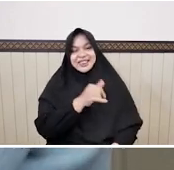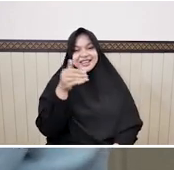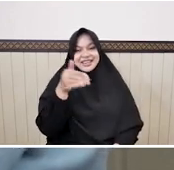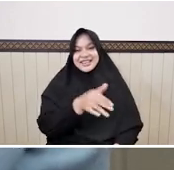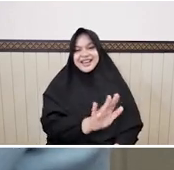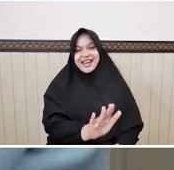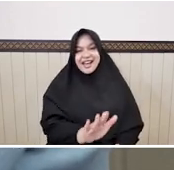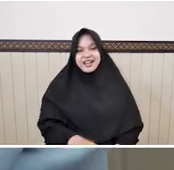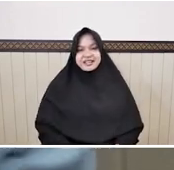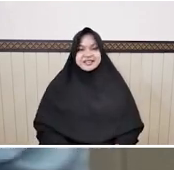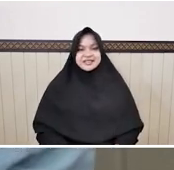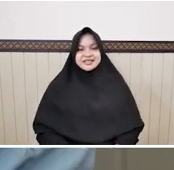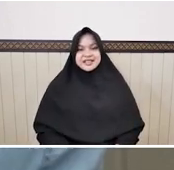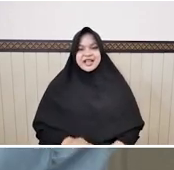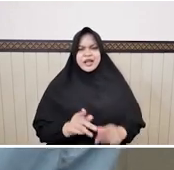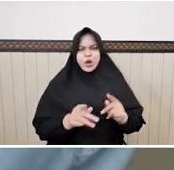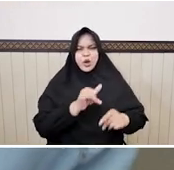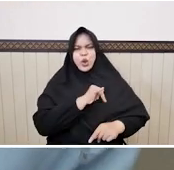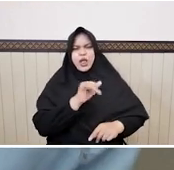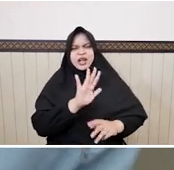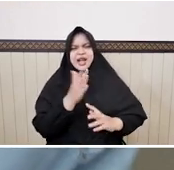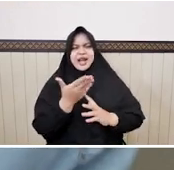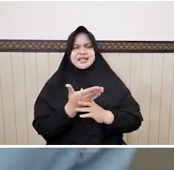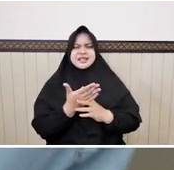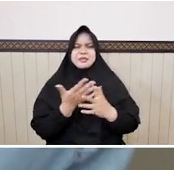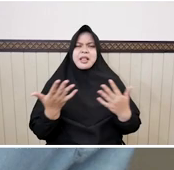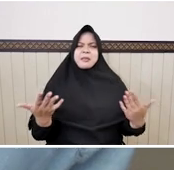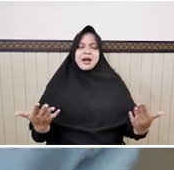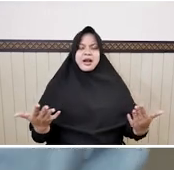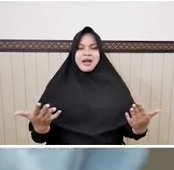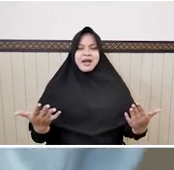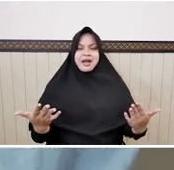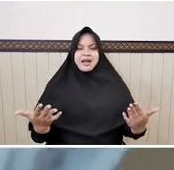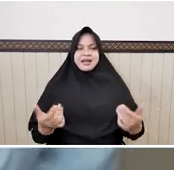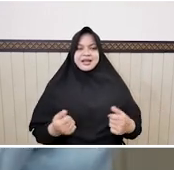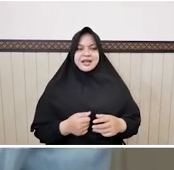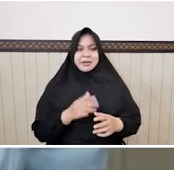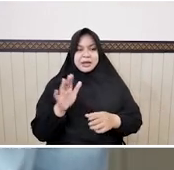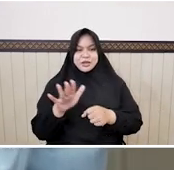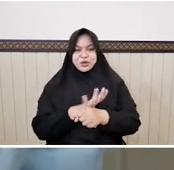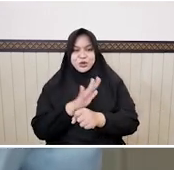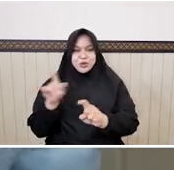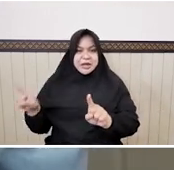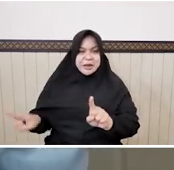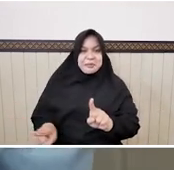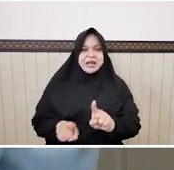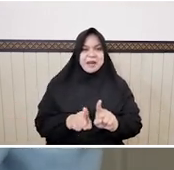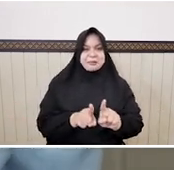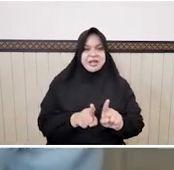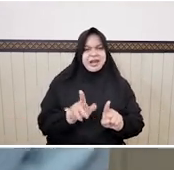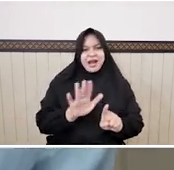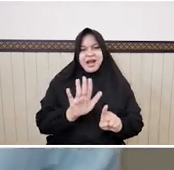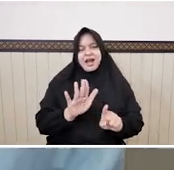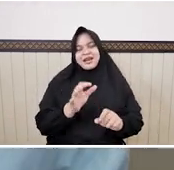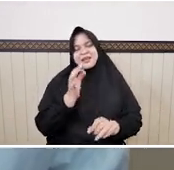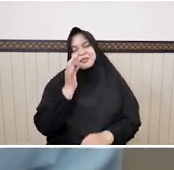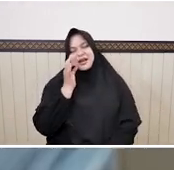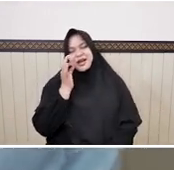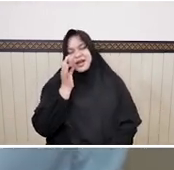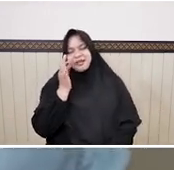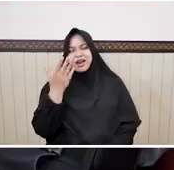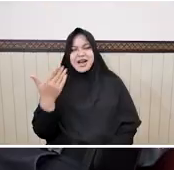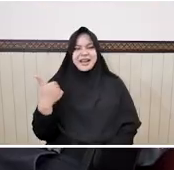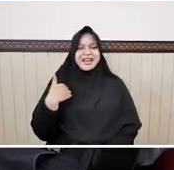tantangannya ketika kemudian toiletnya bagaimana tadi Apakah cukup juga diberikan pendamping mohon maaf